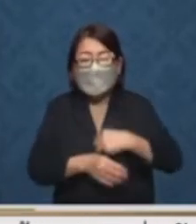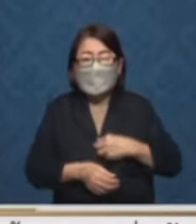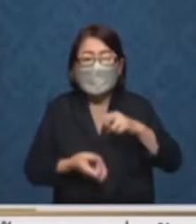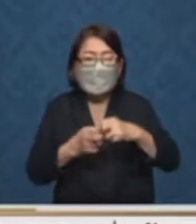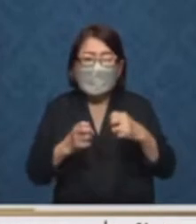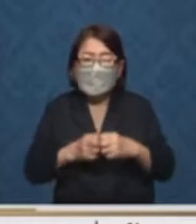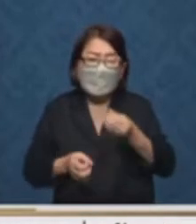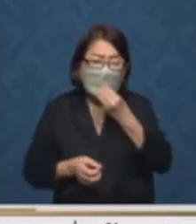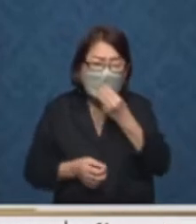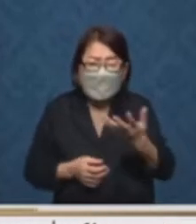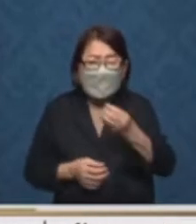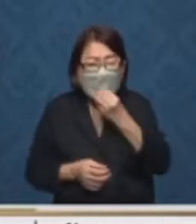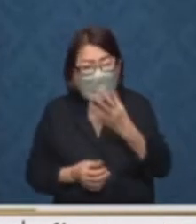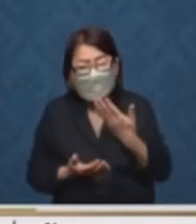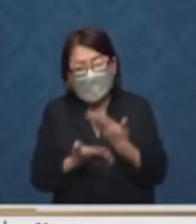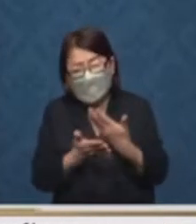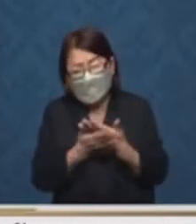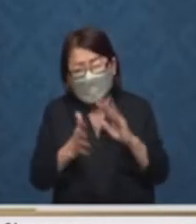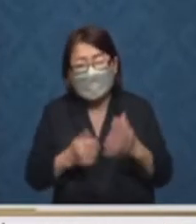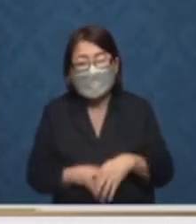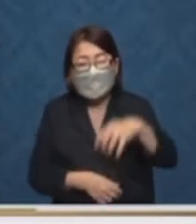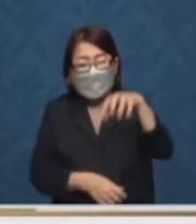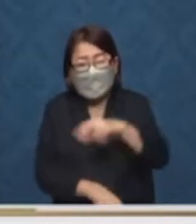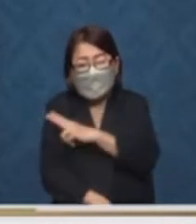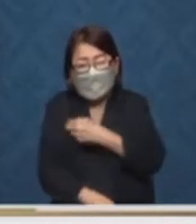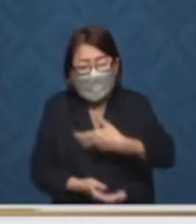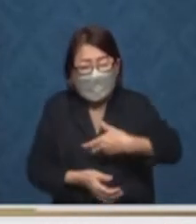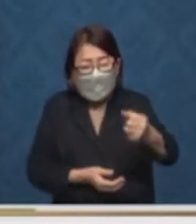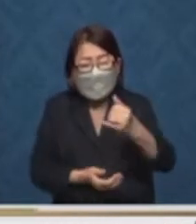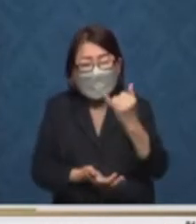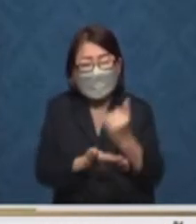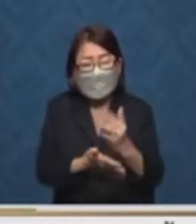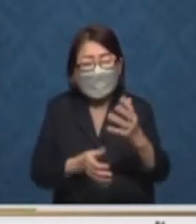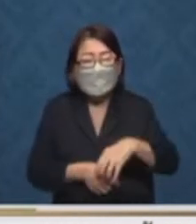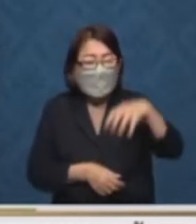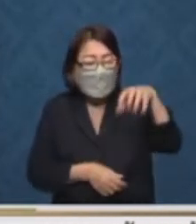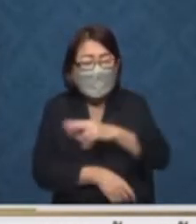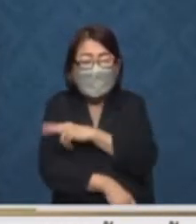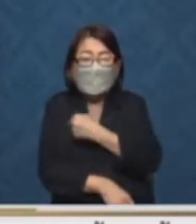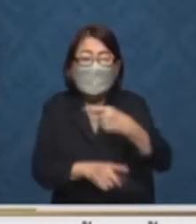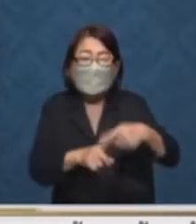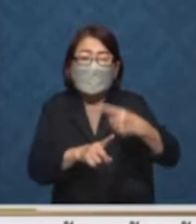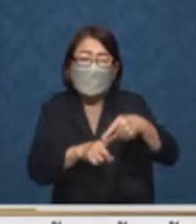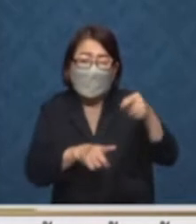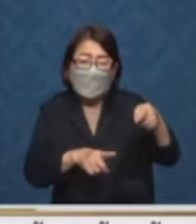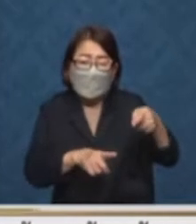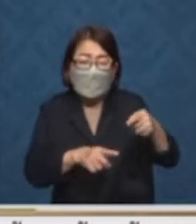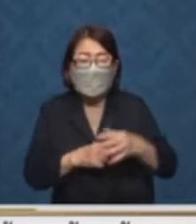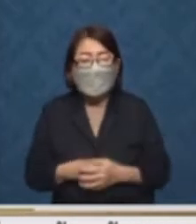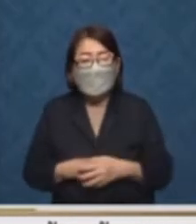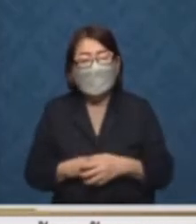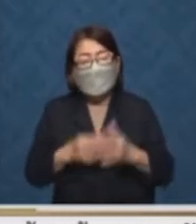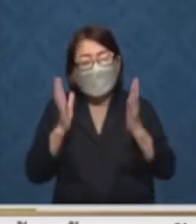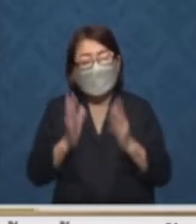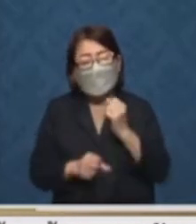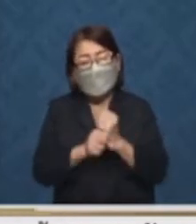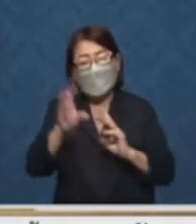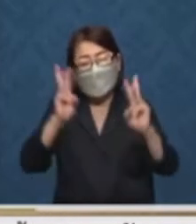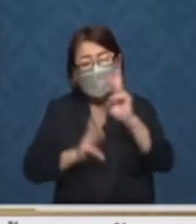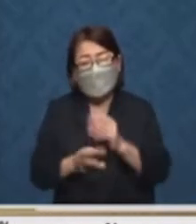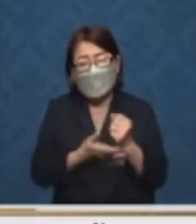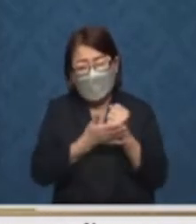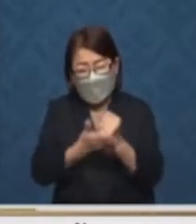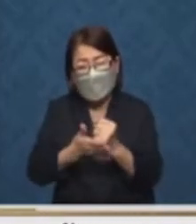ากนะครับโรงพยาบาลจะรักษาก็ไม่มีต้องไปอยู่โรงพยาบาลสนามนะครับคนตกงานท่านไม่มีเงินจะ